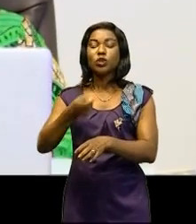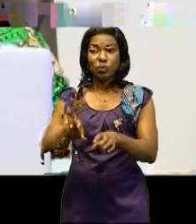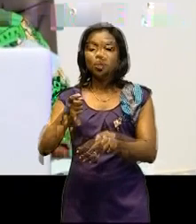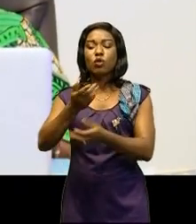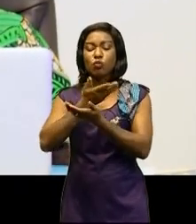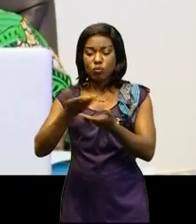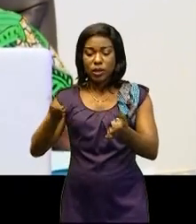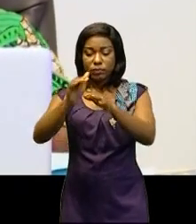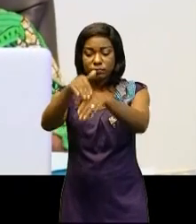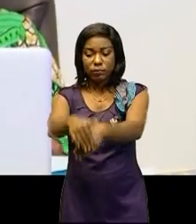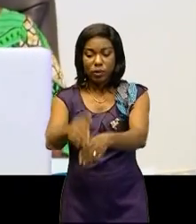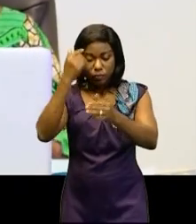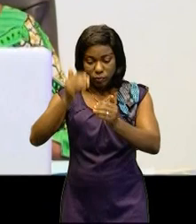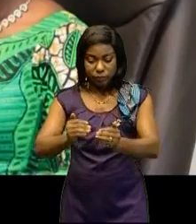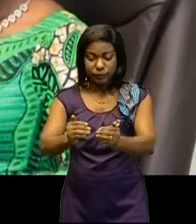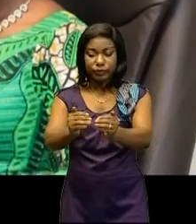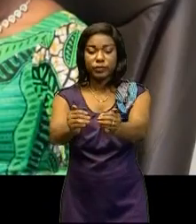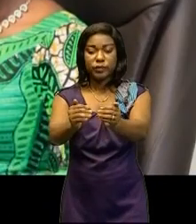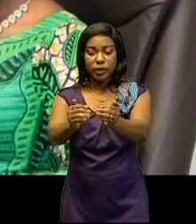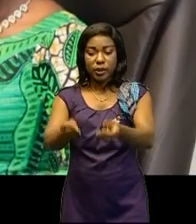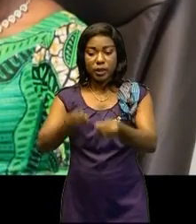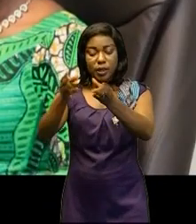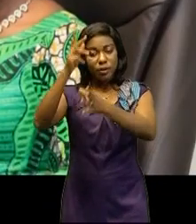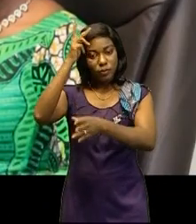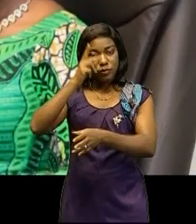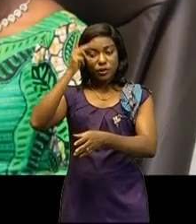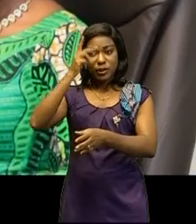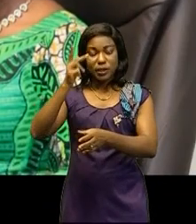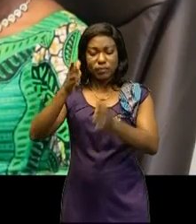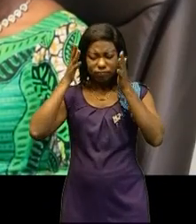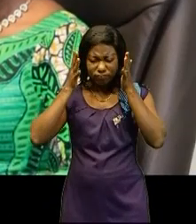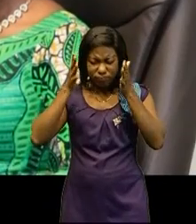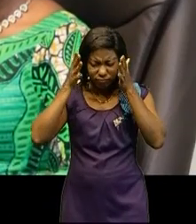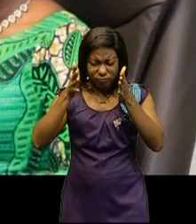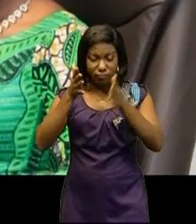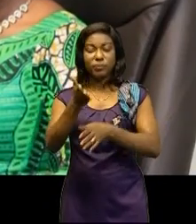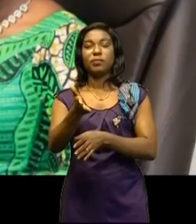engagement mutuel à poursuivre la mise en œuvre de politiques prudentes.